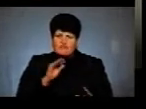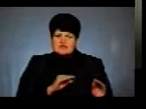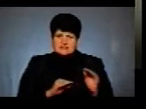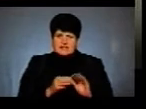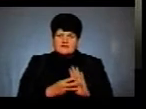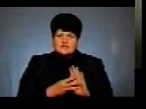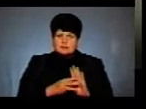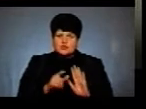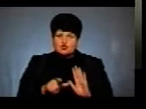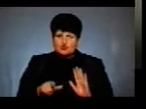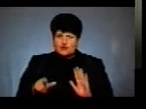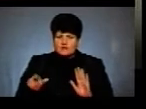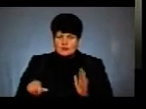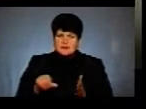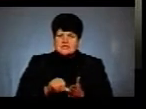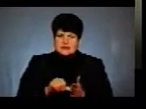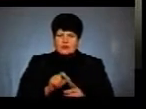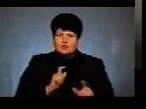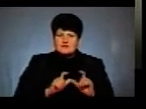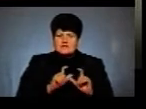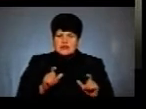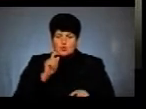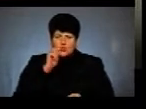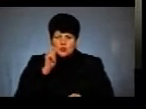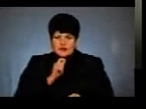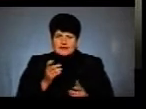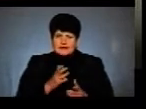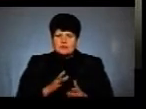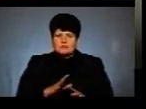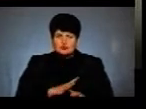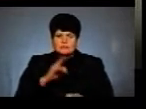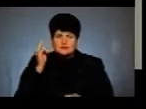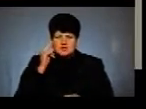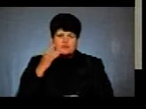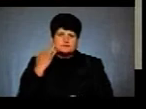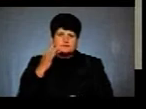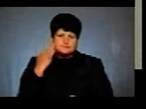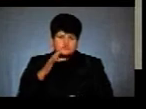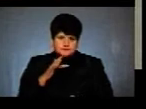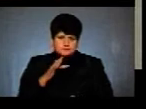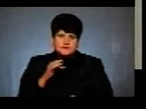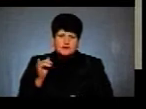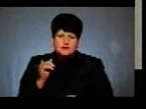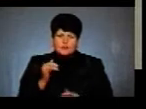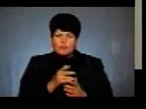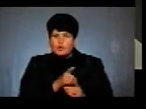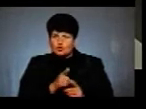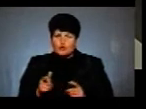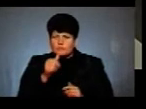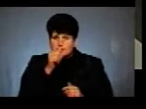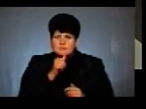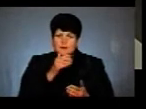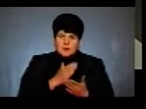8 чоловік представників університетів України, які пройшли стажування в Сполучених Штатах Америки. Впродовж місяця ми